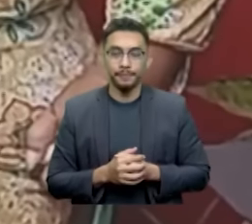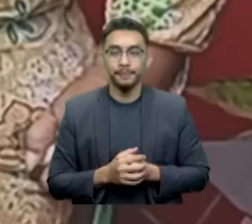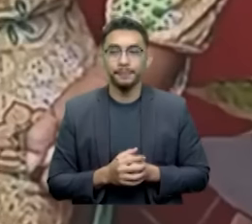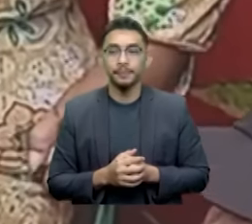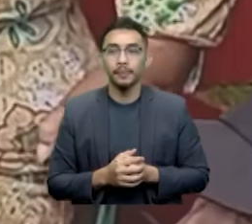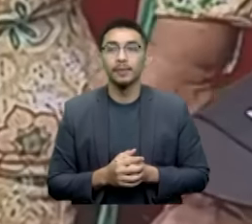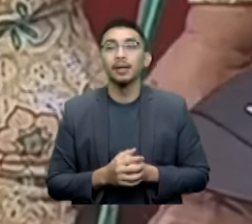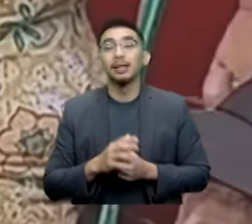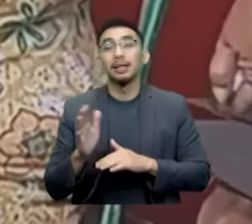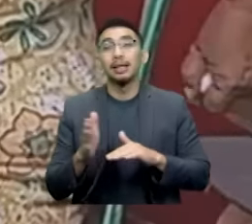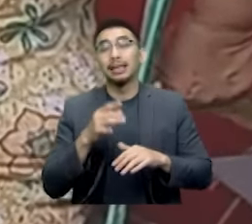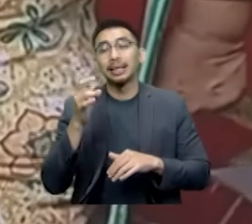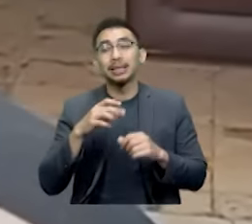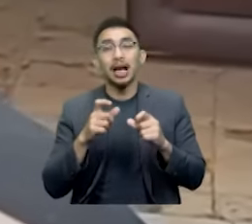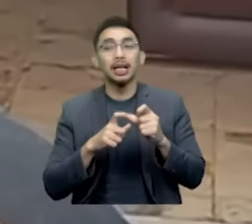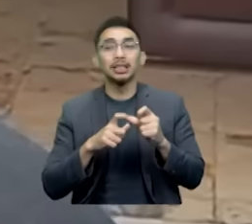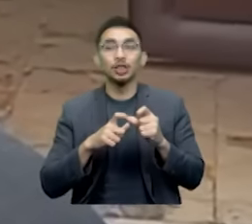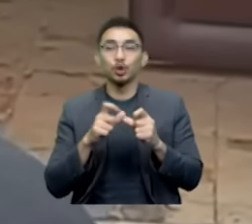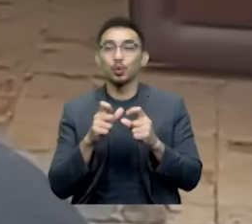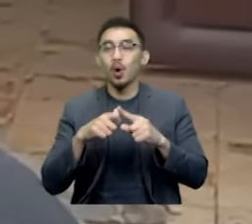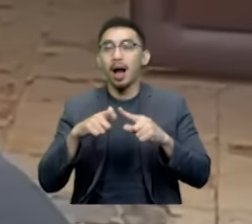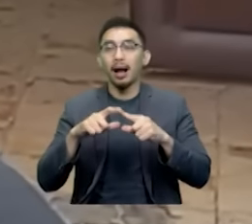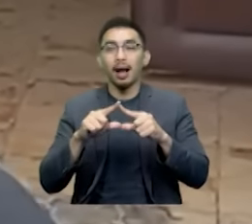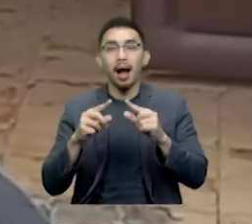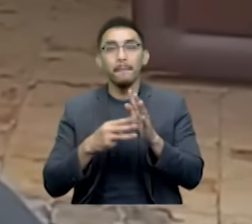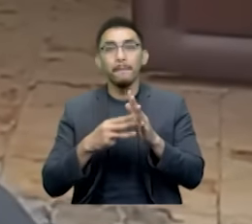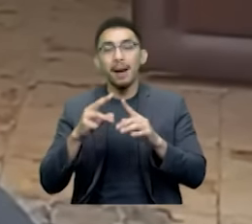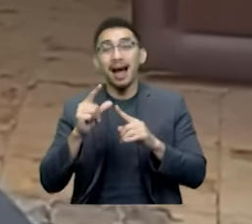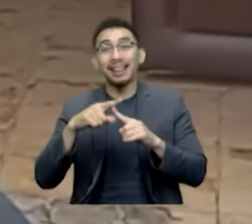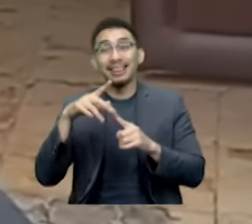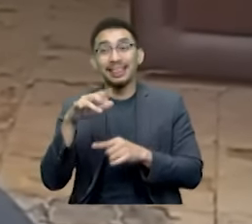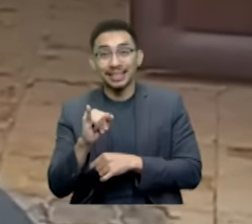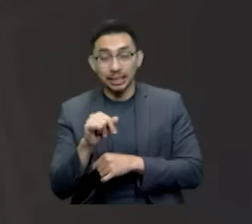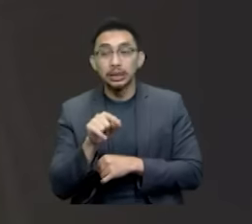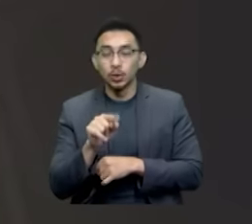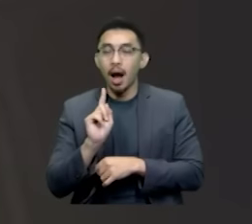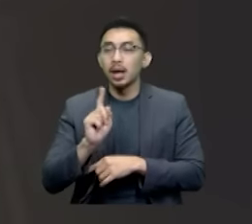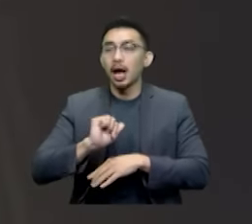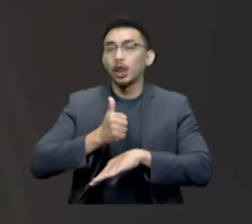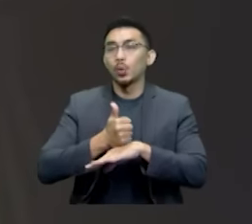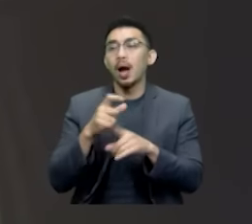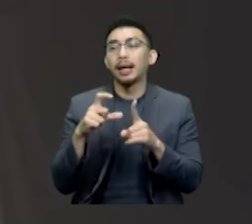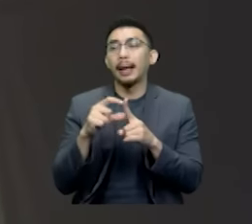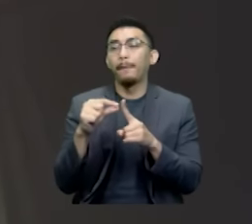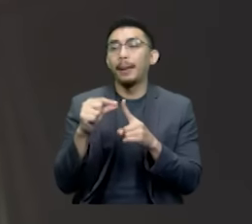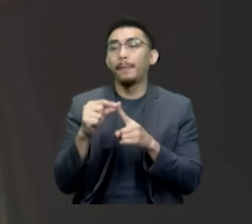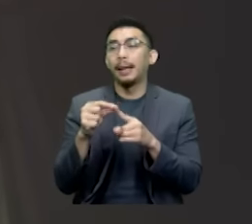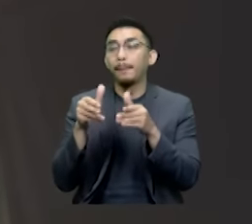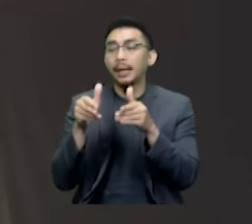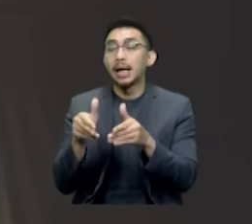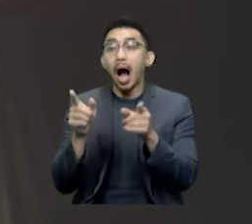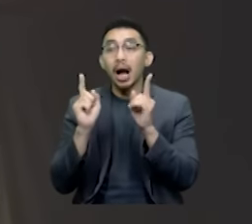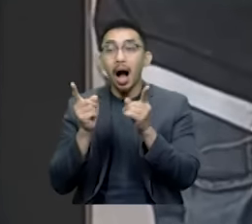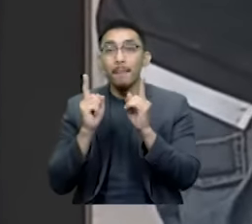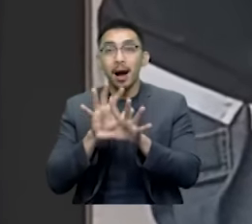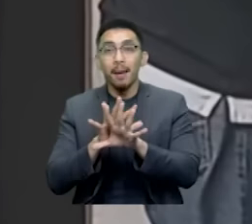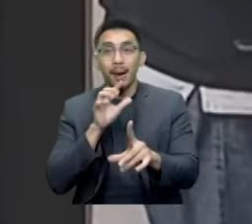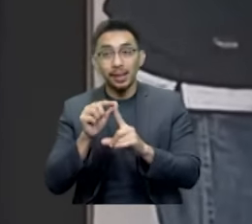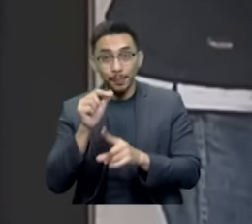Sukamantri, Kecamatan Paseh, Kabupaten Bandung, Abdul Holik Ahmad yang juga Ketua DPP Partai Perindo Bidang Keagamaan ini juga menggelar bazar minyak goreng